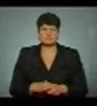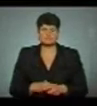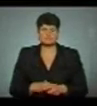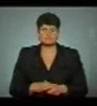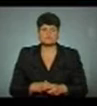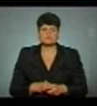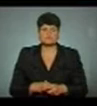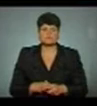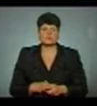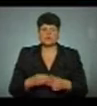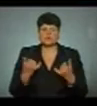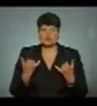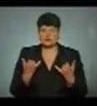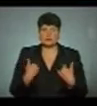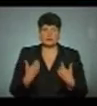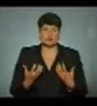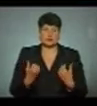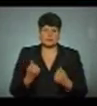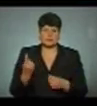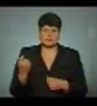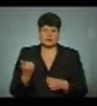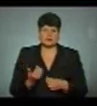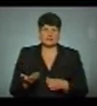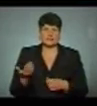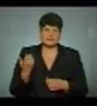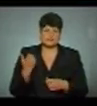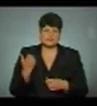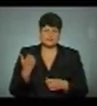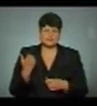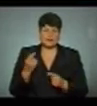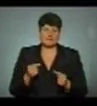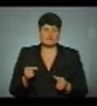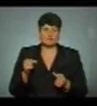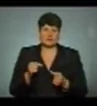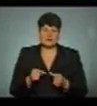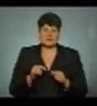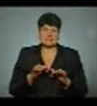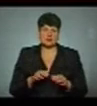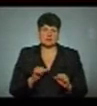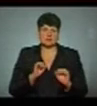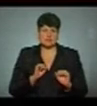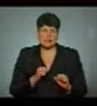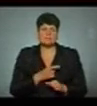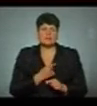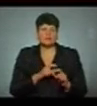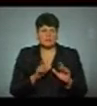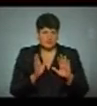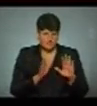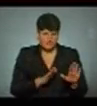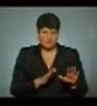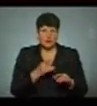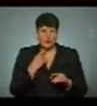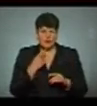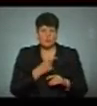Ну, сьогодні ми отримали ще тиждень тому відповідні засоби захисту, це маски. Медустанови, ми говоримо про лікарні, правильно? Ми говоримо